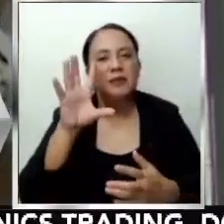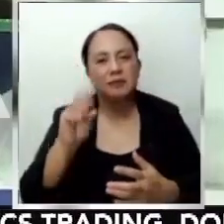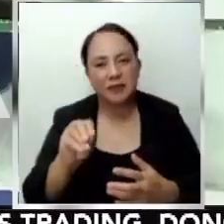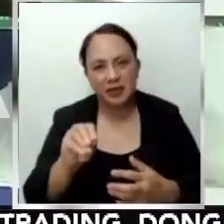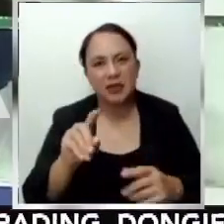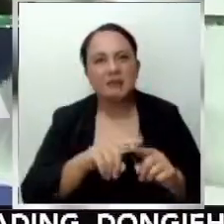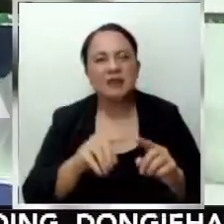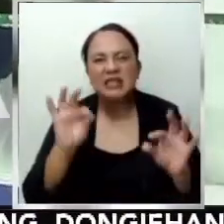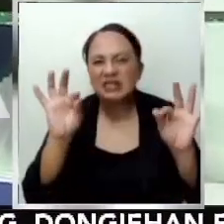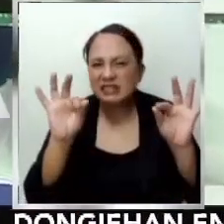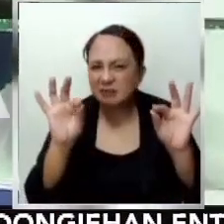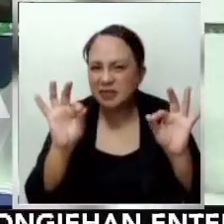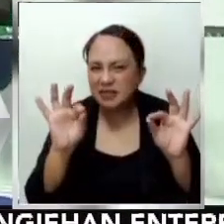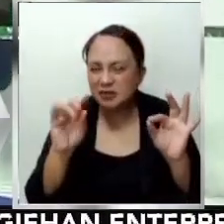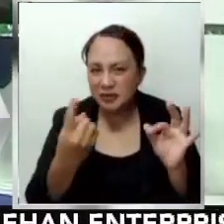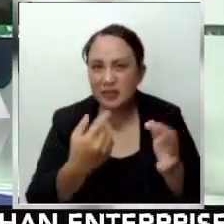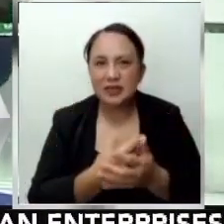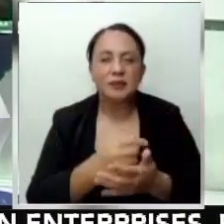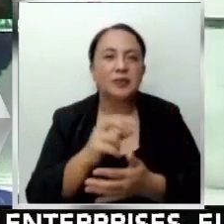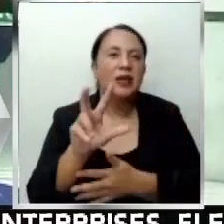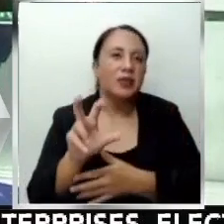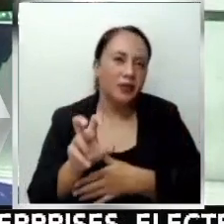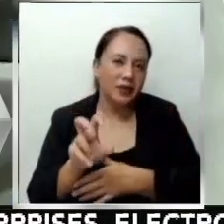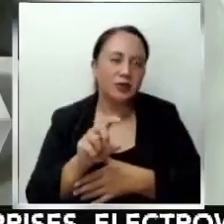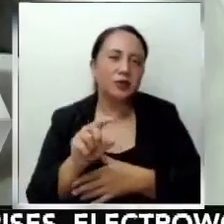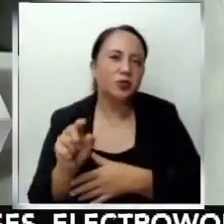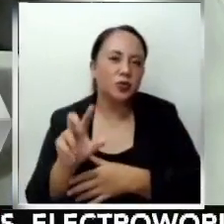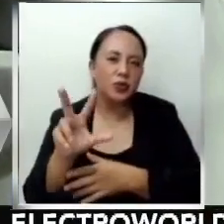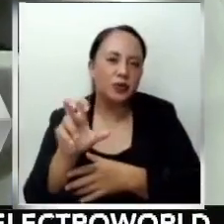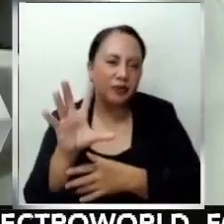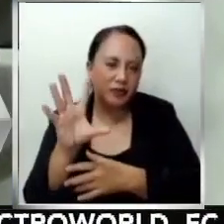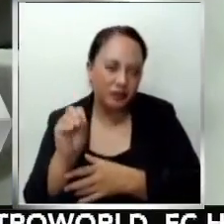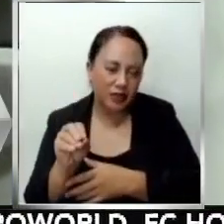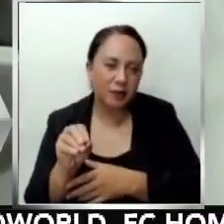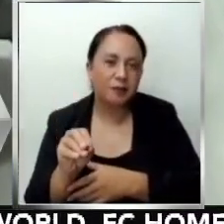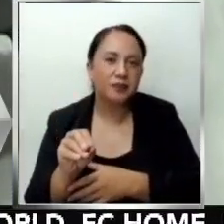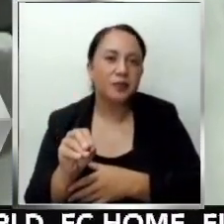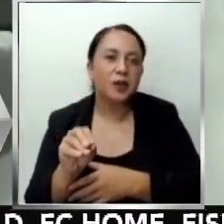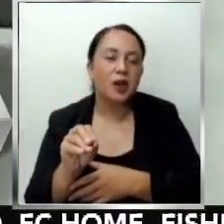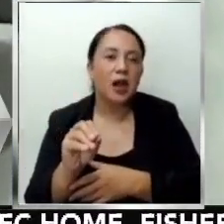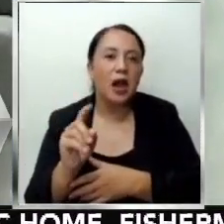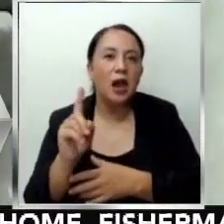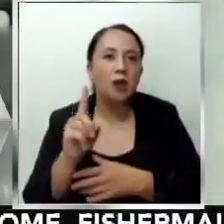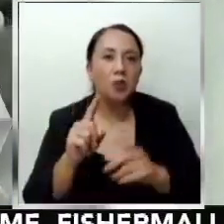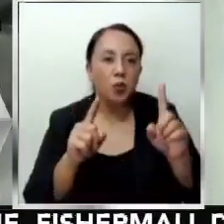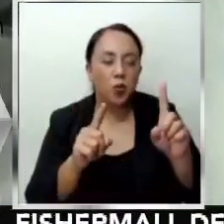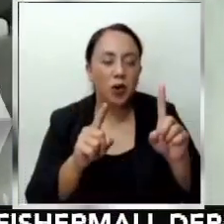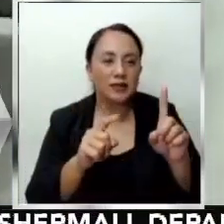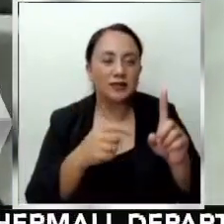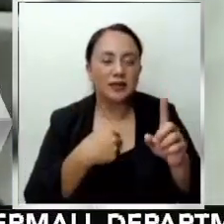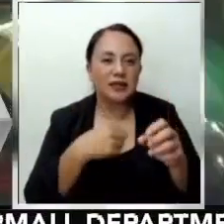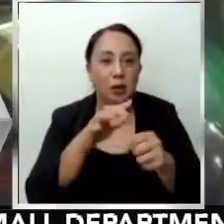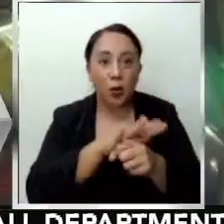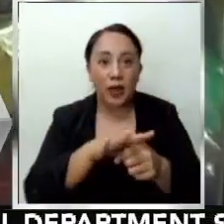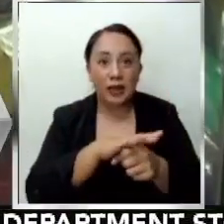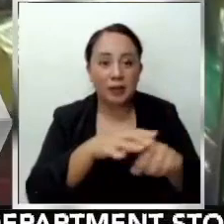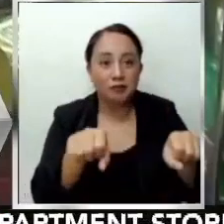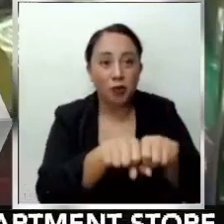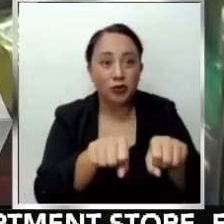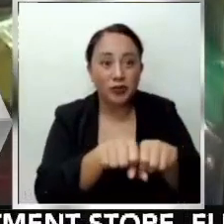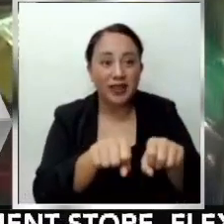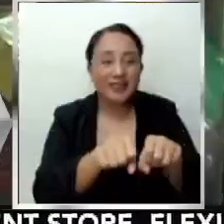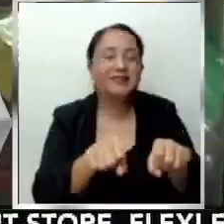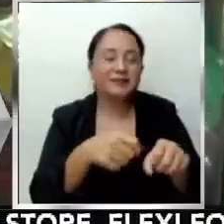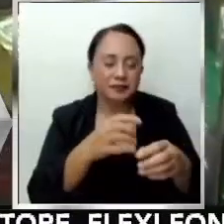lang. Nasa 300 hanggang 350 pesos naman ang isang pares ng locally made bota. May